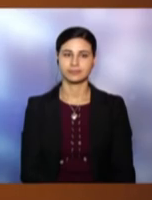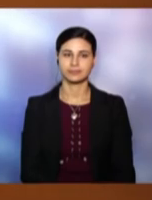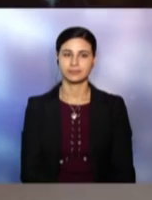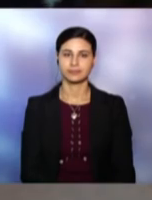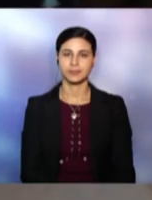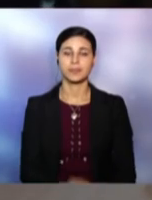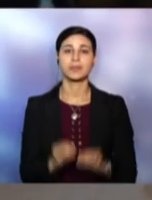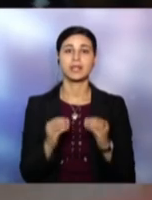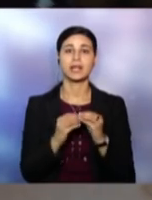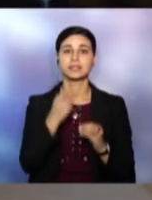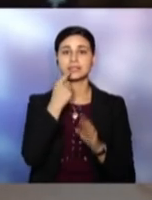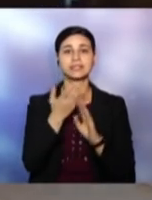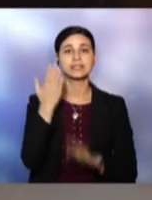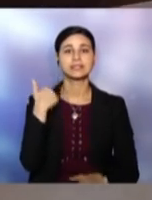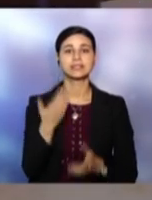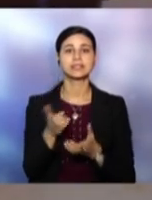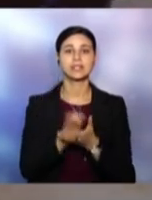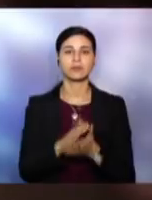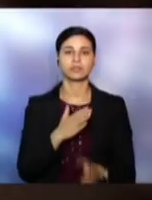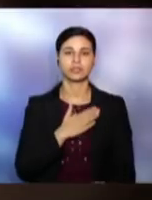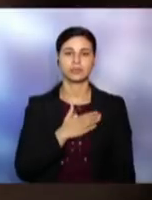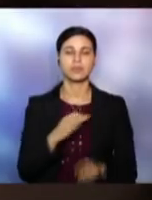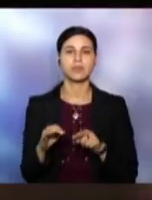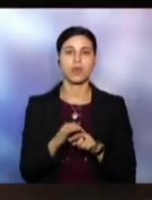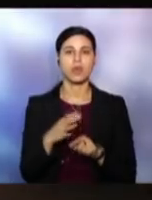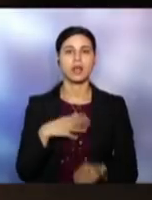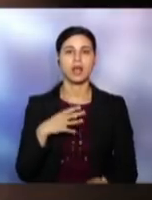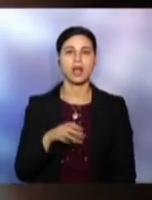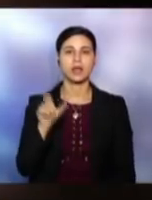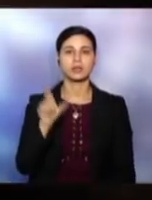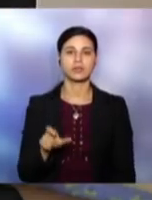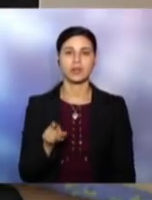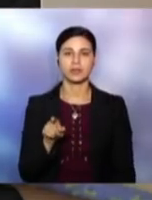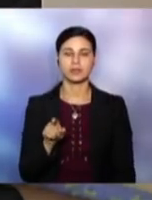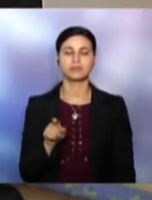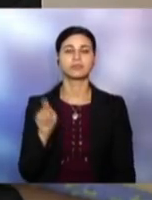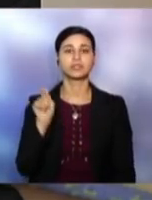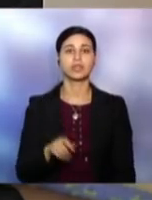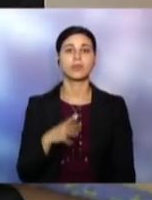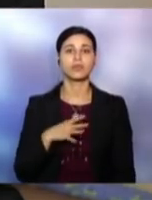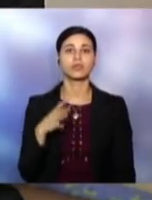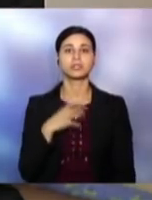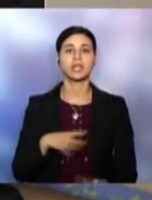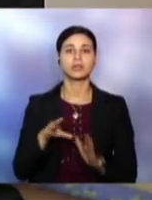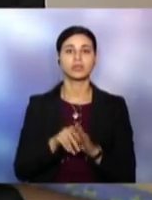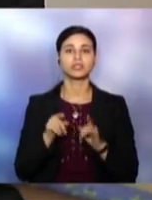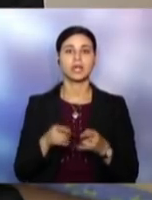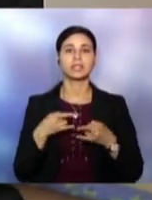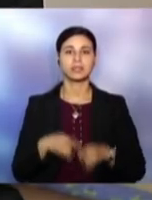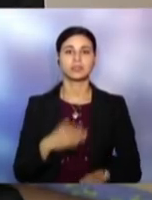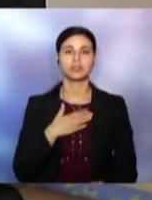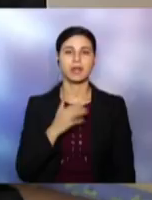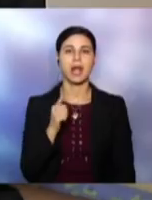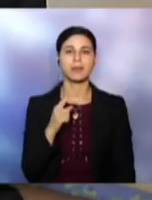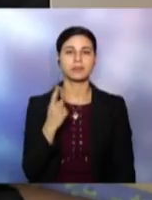10 წლის წინ გავიცანი ჩემ მეუღლეს რაში, ეს არის ქართველი. მეოთხე ზორსული ჩამოვედი საქართველოში, აქ დაიბადა პატარა